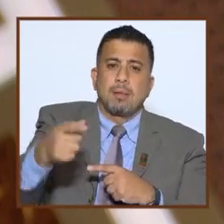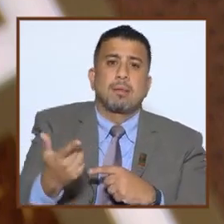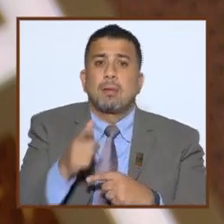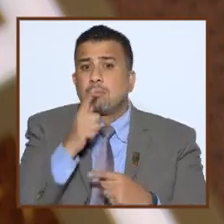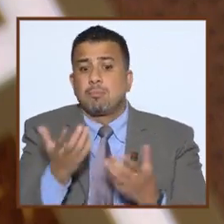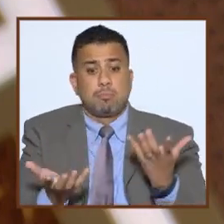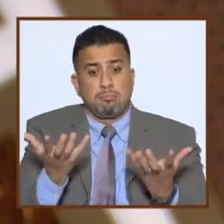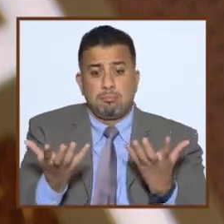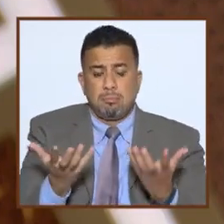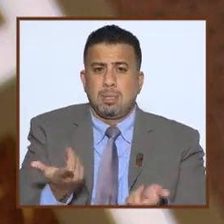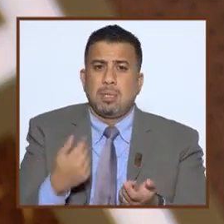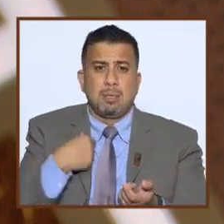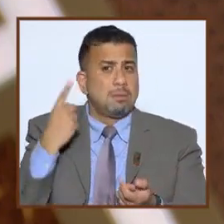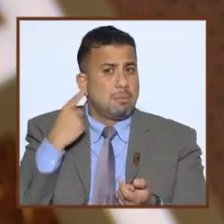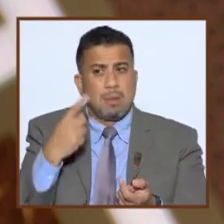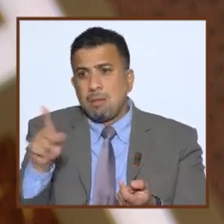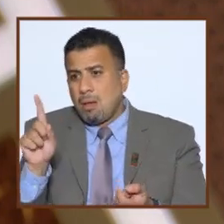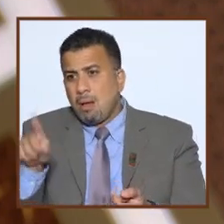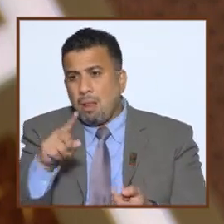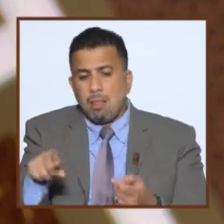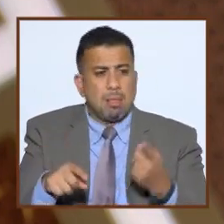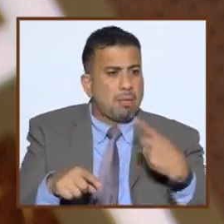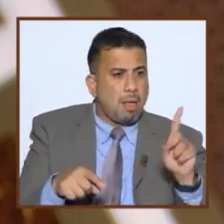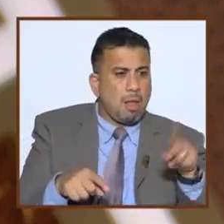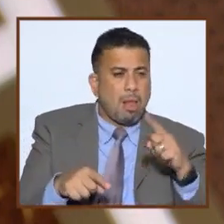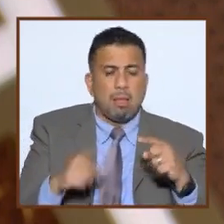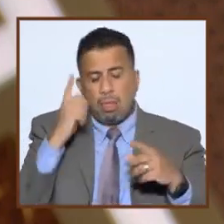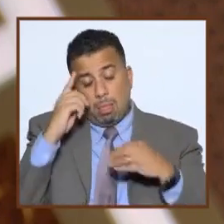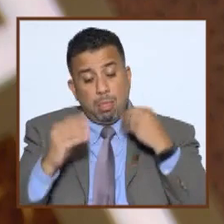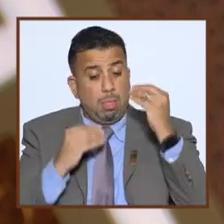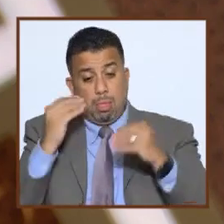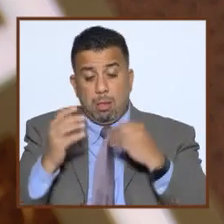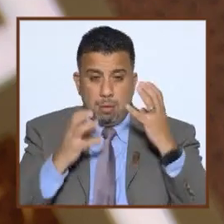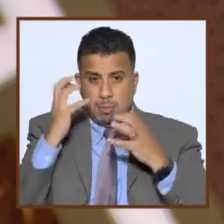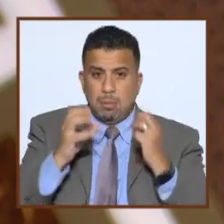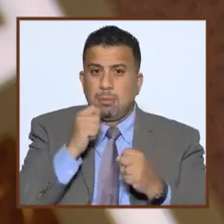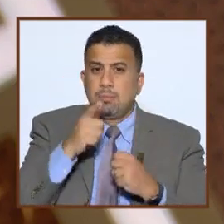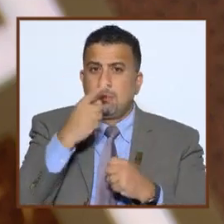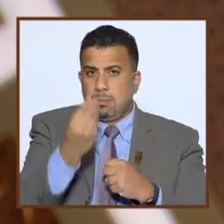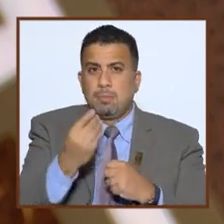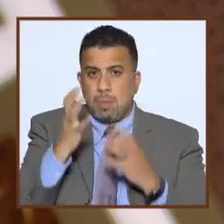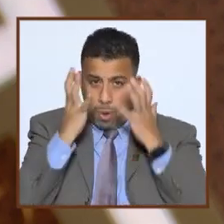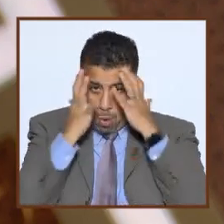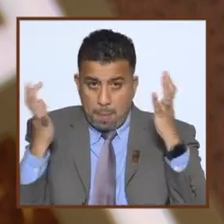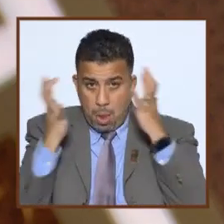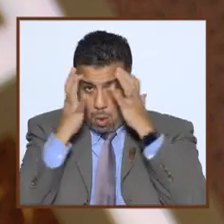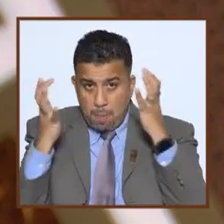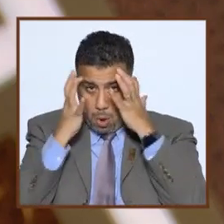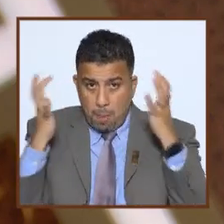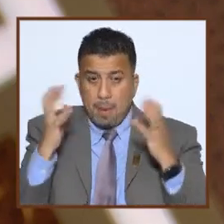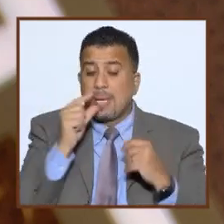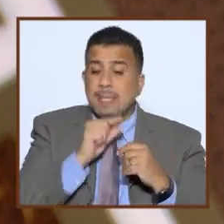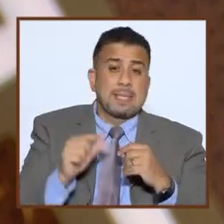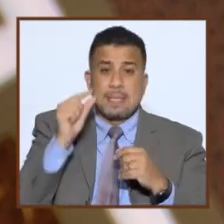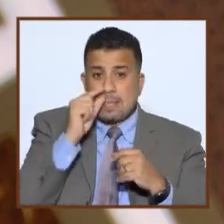تناقضات ما ندري من نستمع اليه اختي ام محمد بارك الله فيك اولا انا اقدر جميع العلماء واحترم جميع طلاب العلم